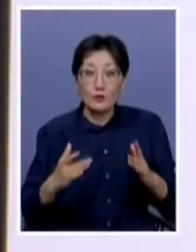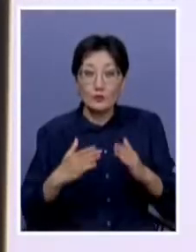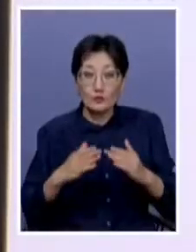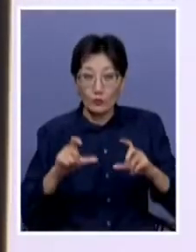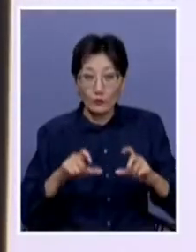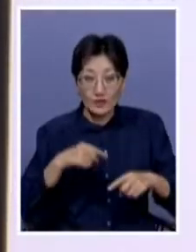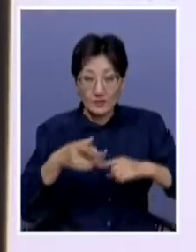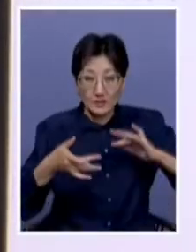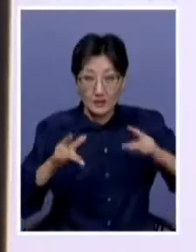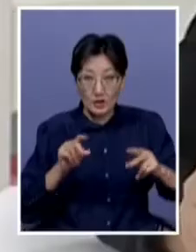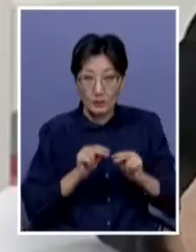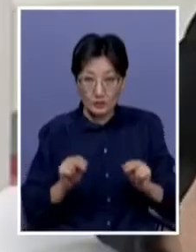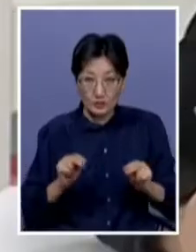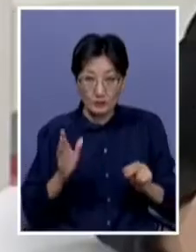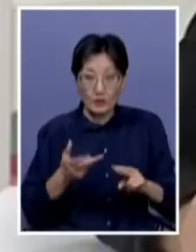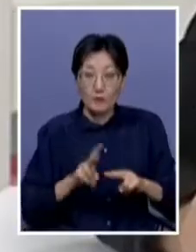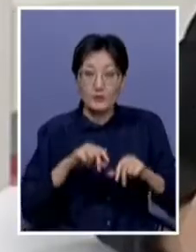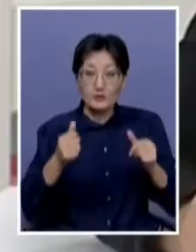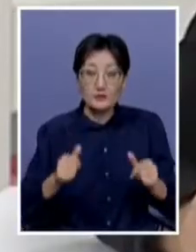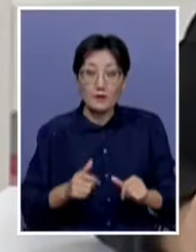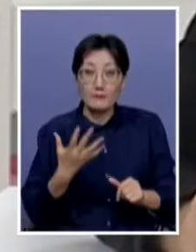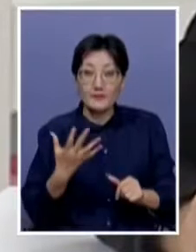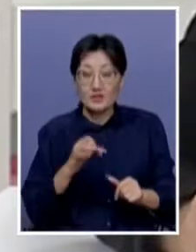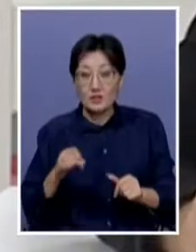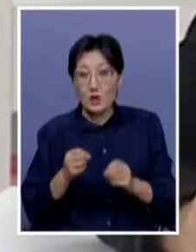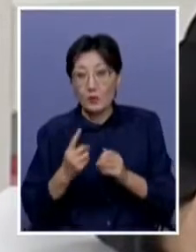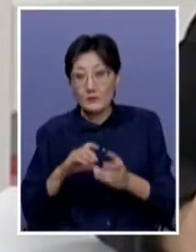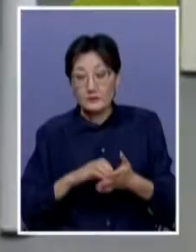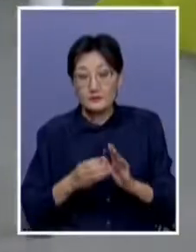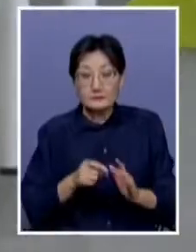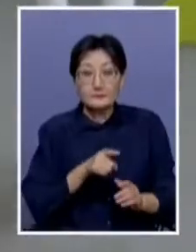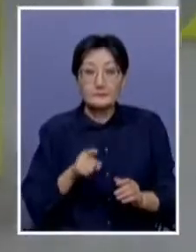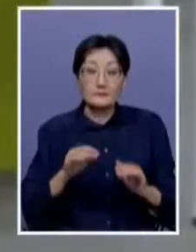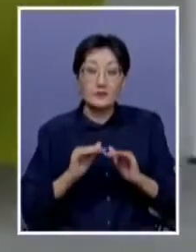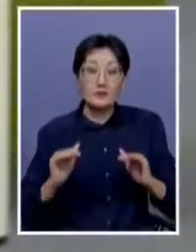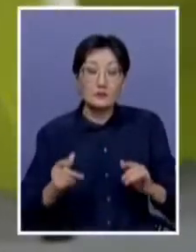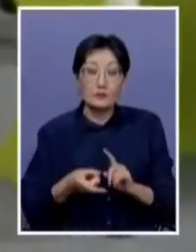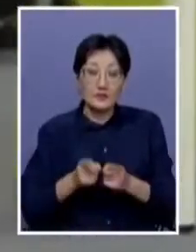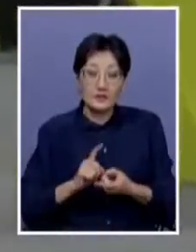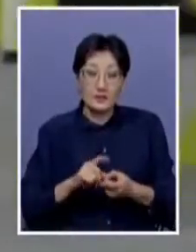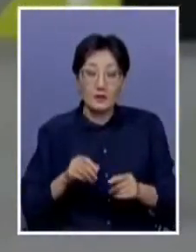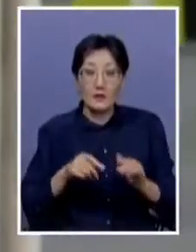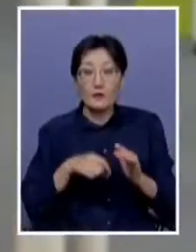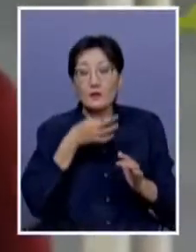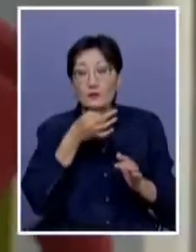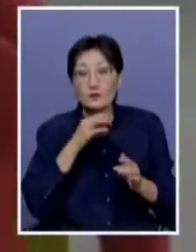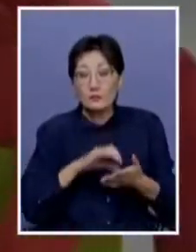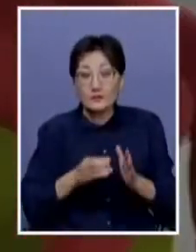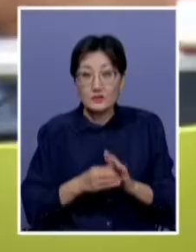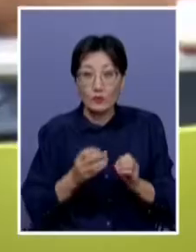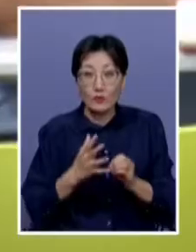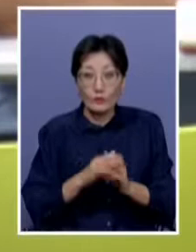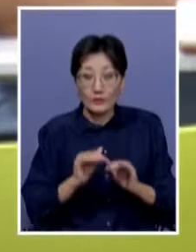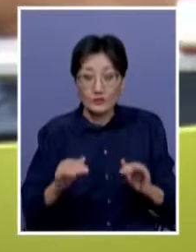отырып қашықтан білім алатын болады. Бұл форматқа 5-ші және 11-ші сынып аралығындағы оқушылар көшеді. Ал бастауыш сыныптар үшін 15